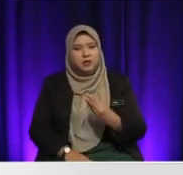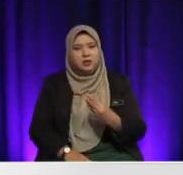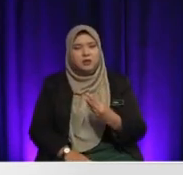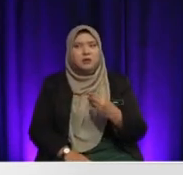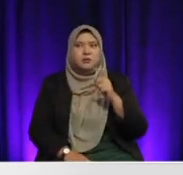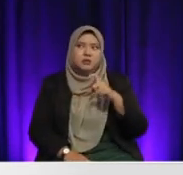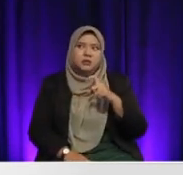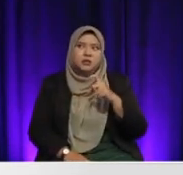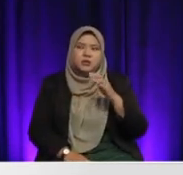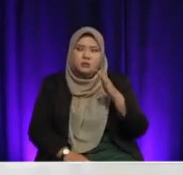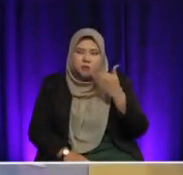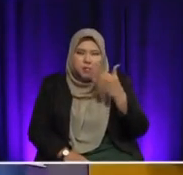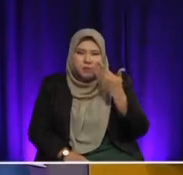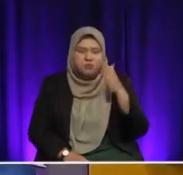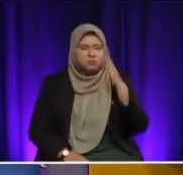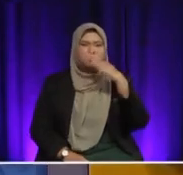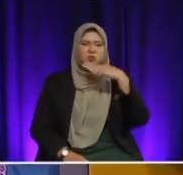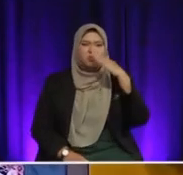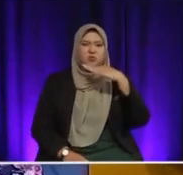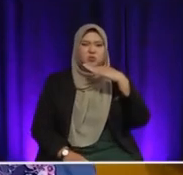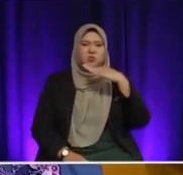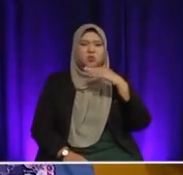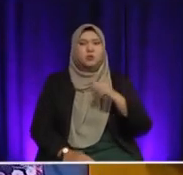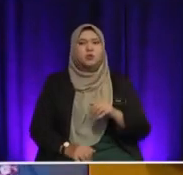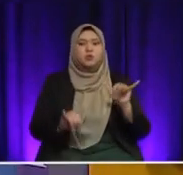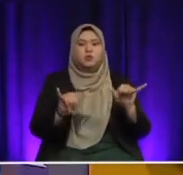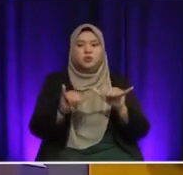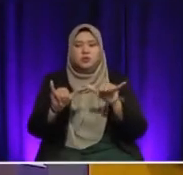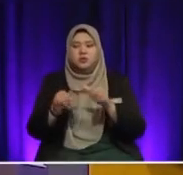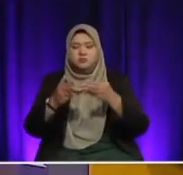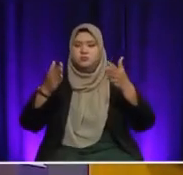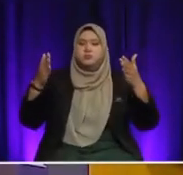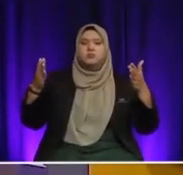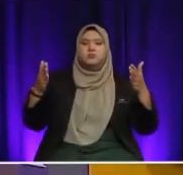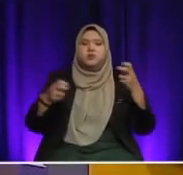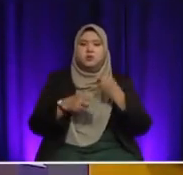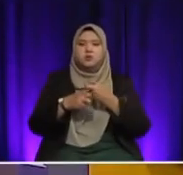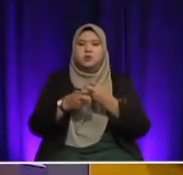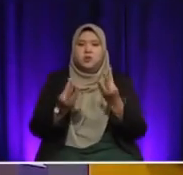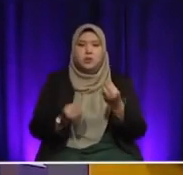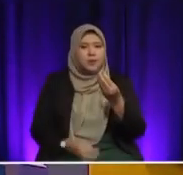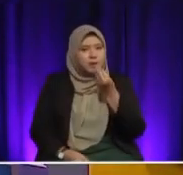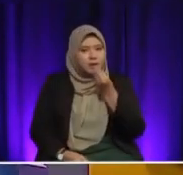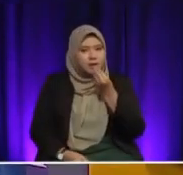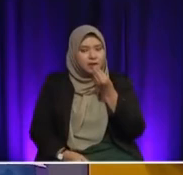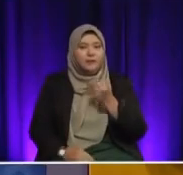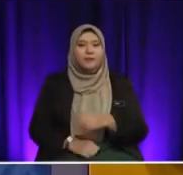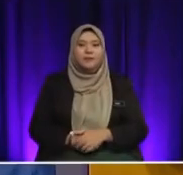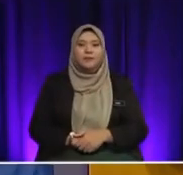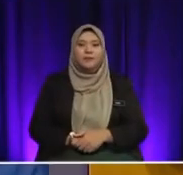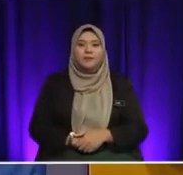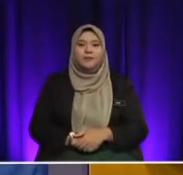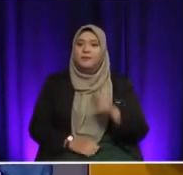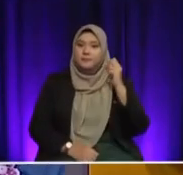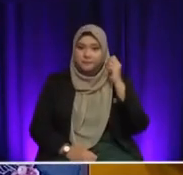Okey. Bentuk dah seragam dah tapi dia terlalu besar pula. Okey. Jadi dia masih lagi mencapai untuk dari